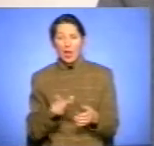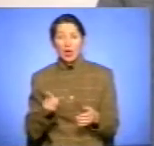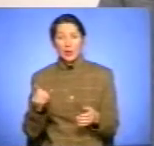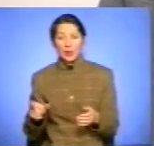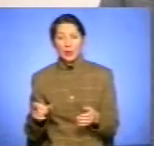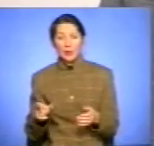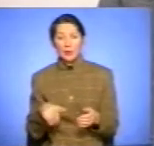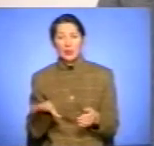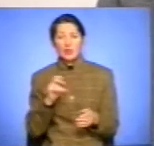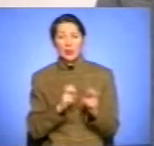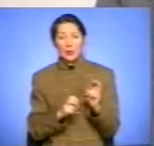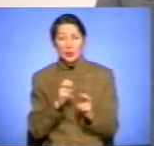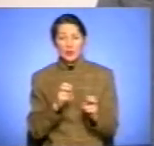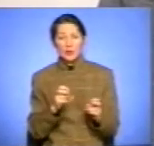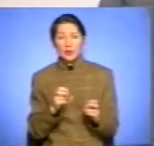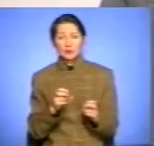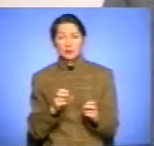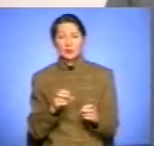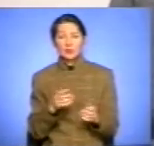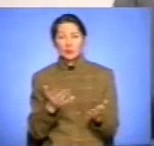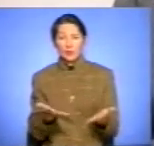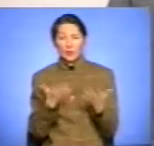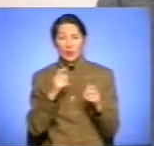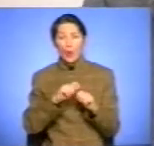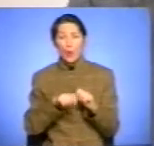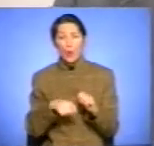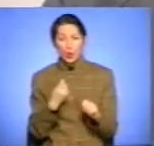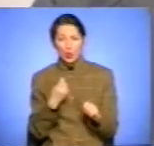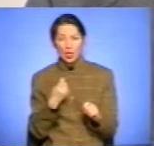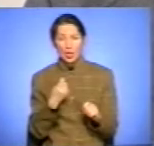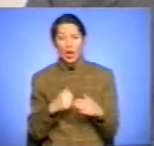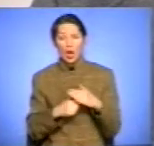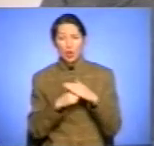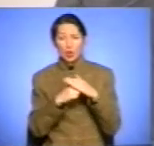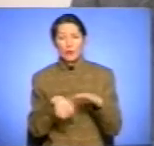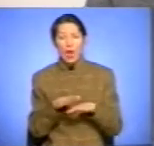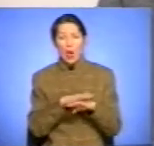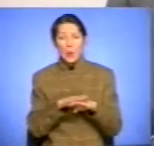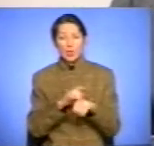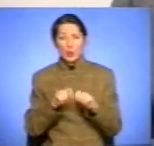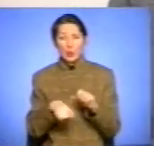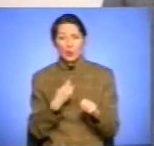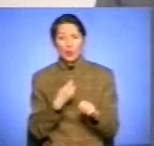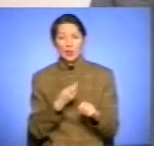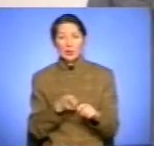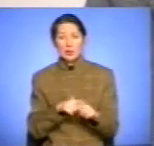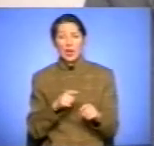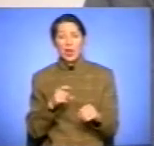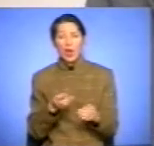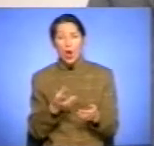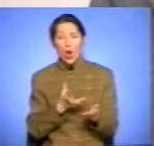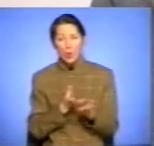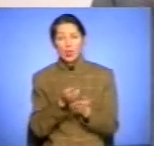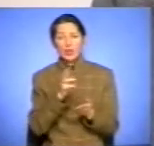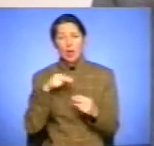і вже було підкреслено в доповіді виявлено порушення і основна їх маса цих порушень це є порушення з оплати праці